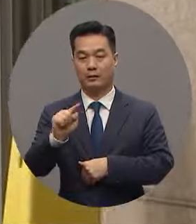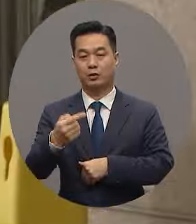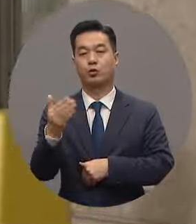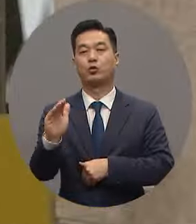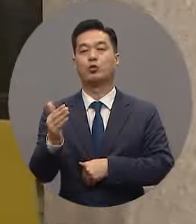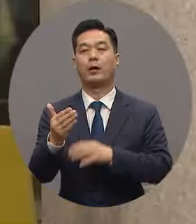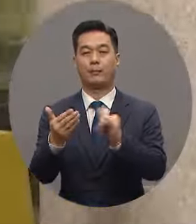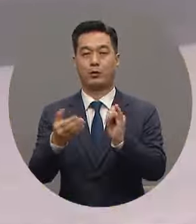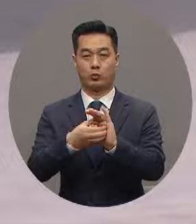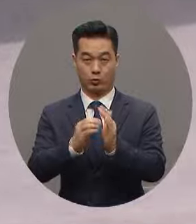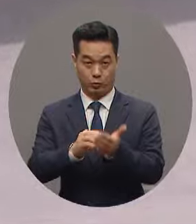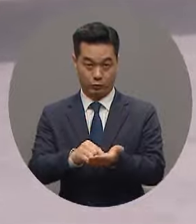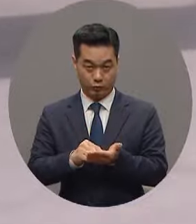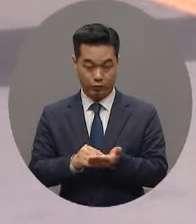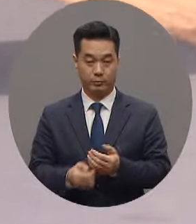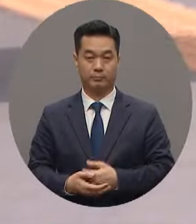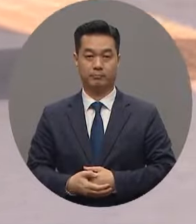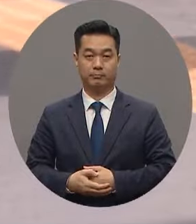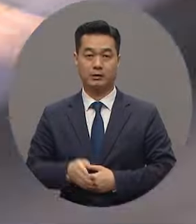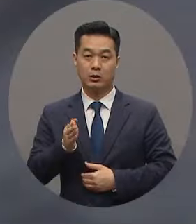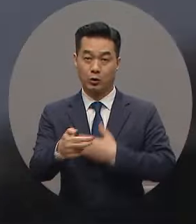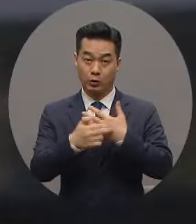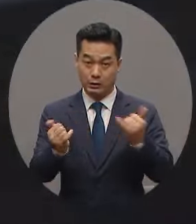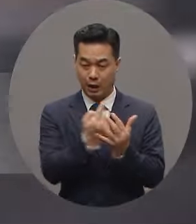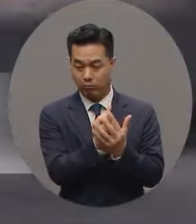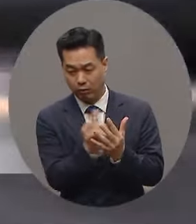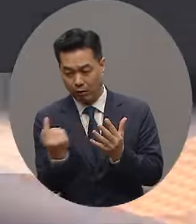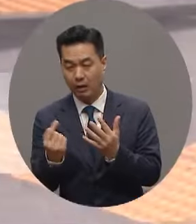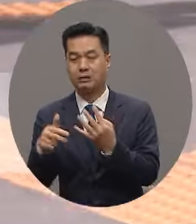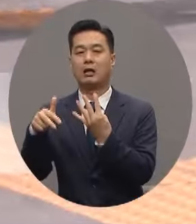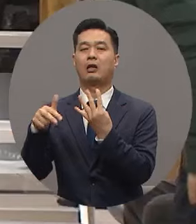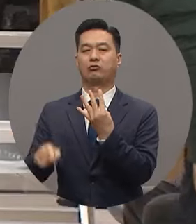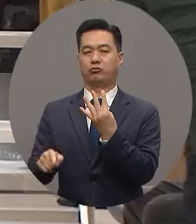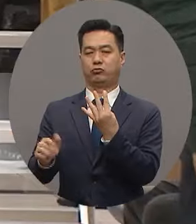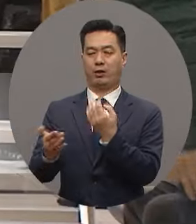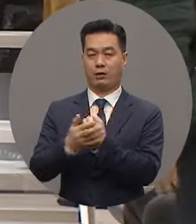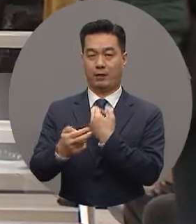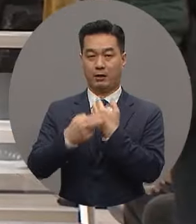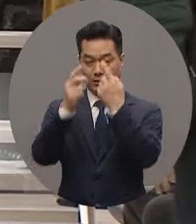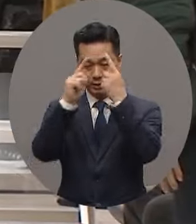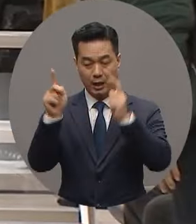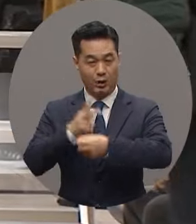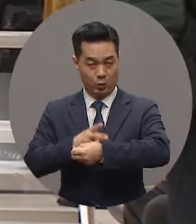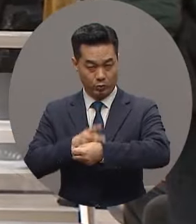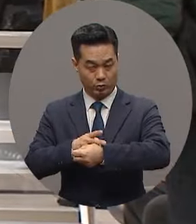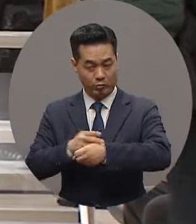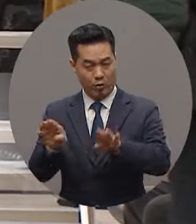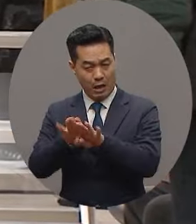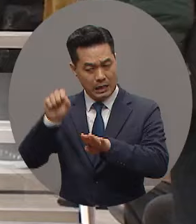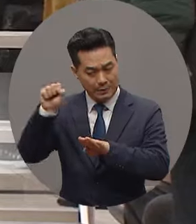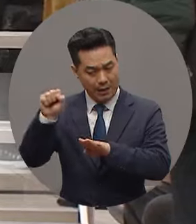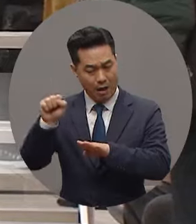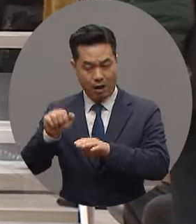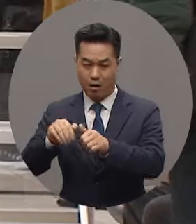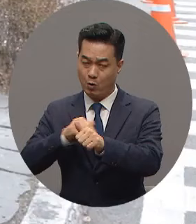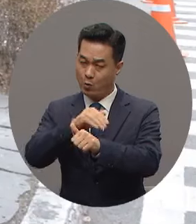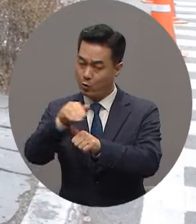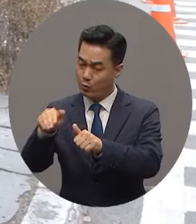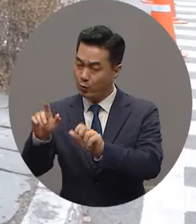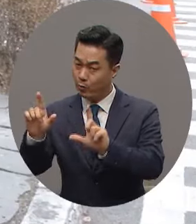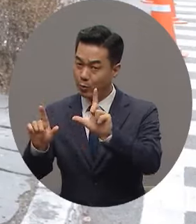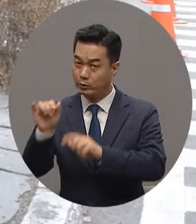집계됐습니다 전공의들이 현장을 떠난지 4주째에 접어드는 가운데 의대 교수들도 집단 행동에 나설 조심을 보이고